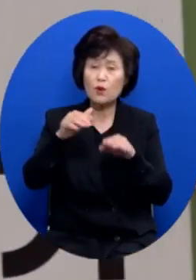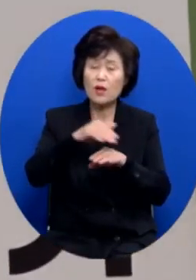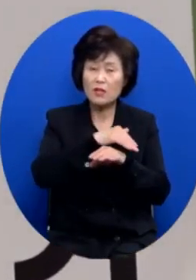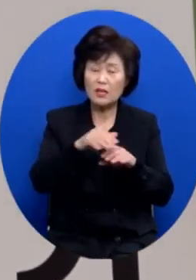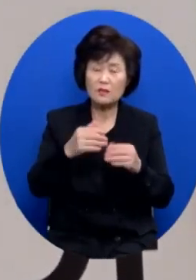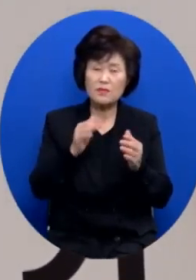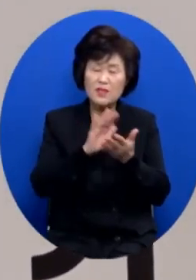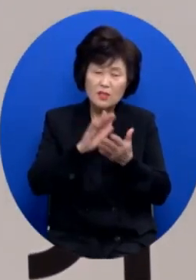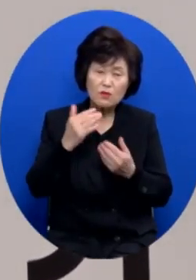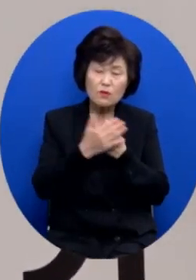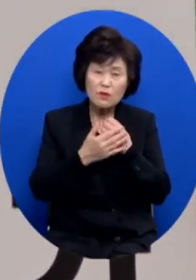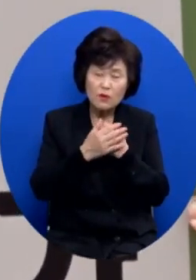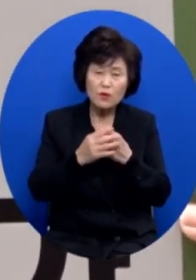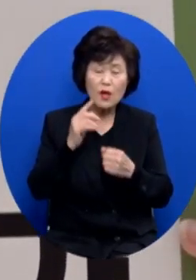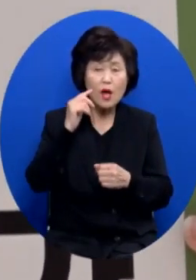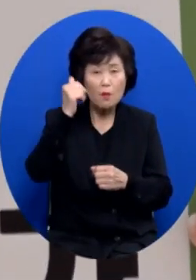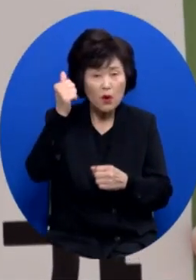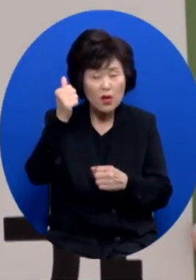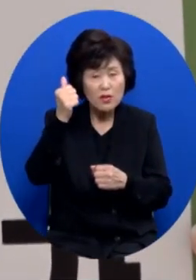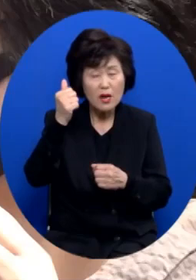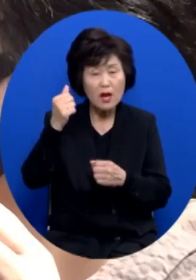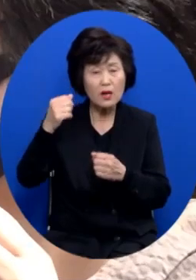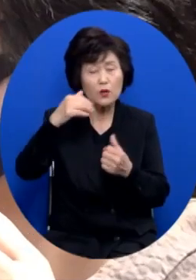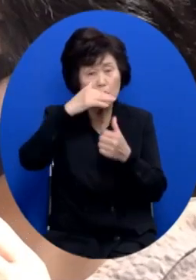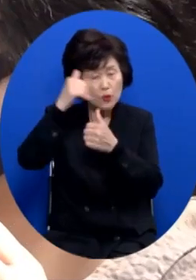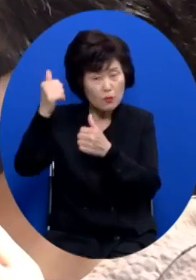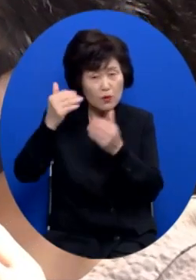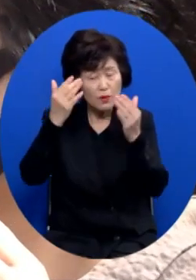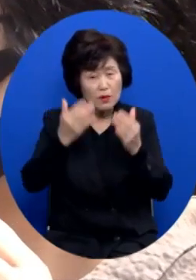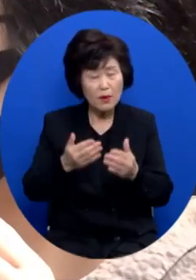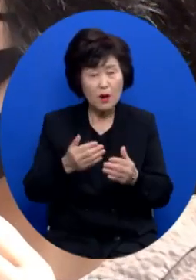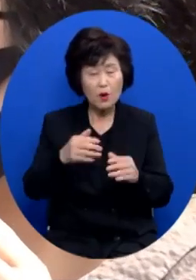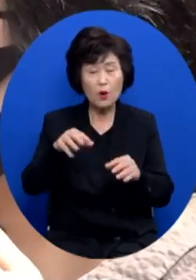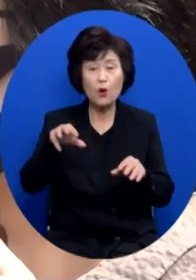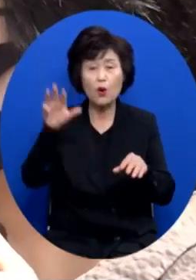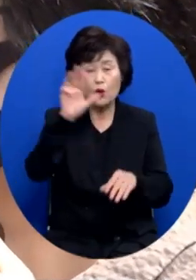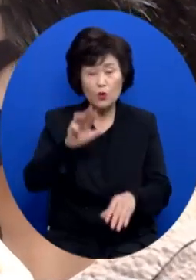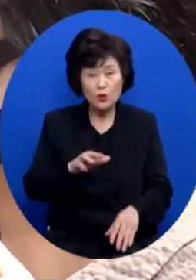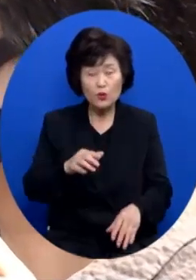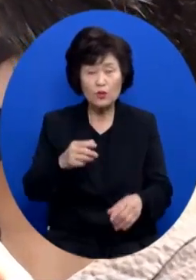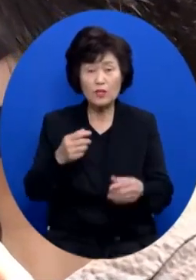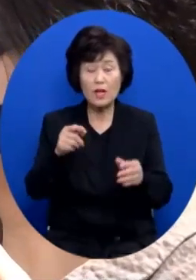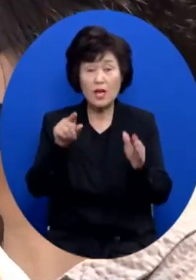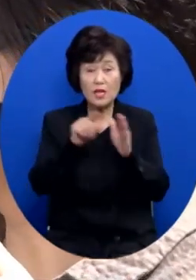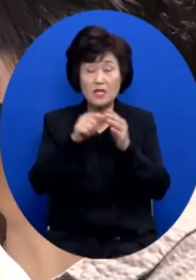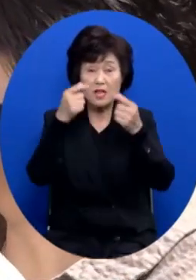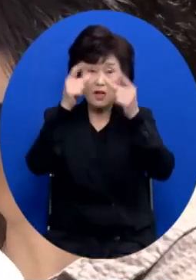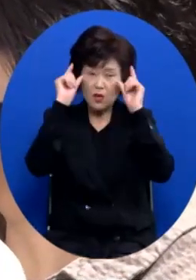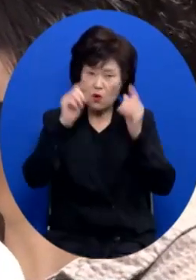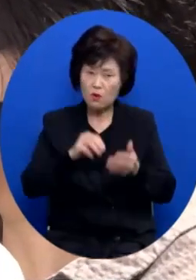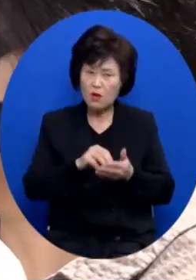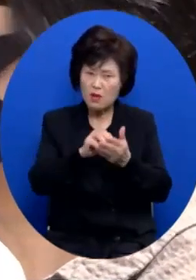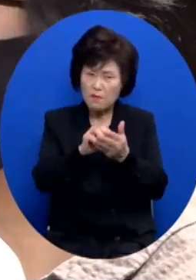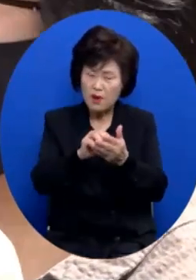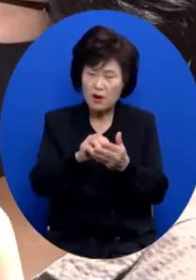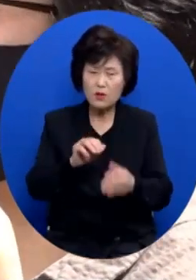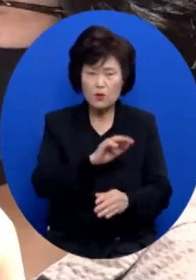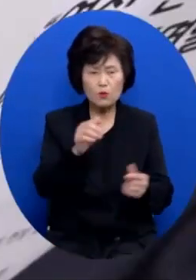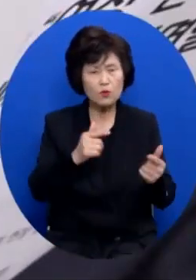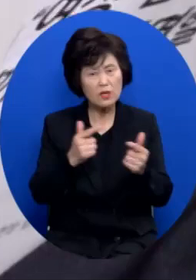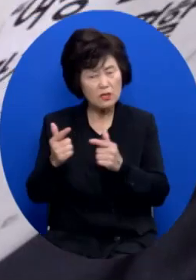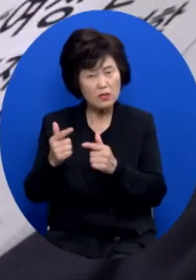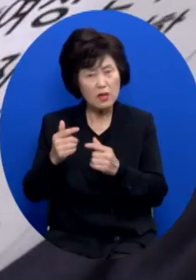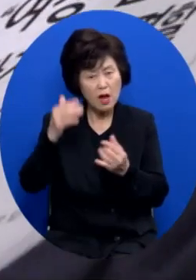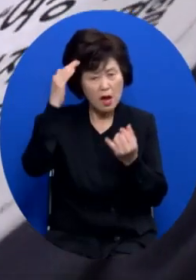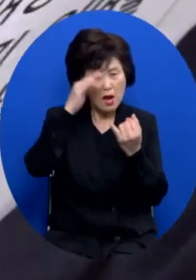은혜와 목회에 대한 소명을 받고 총신대 신학대학원에 입학한 우리가 결국 이렇게 되건만 현실이 안타깝다이